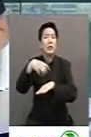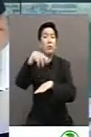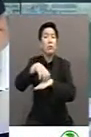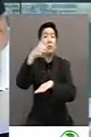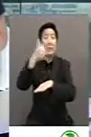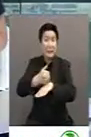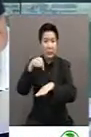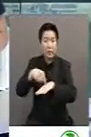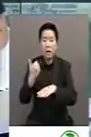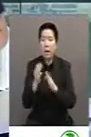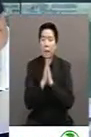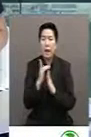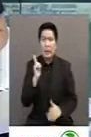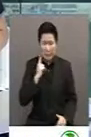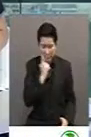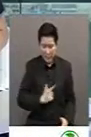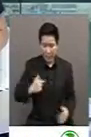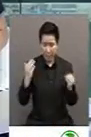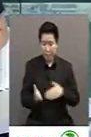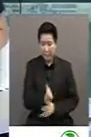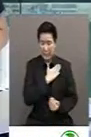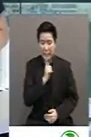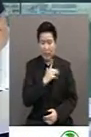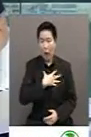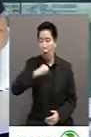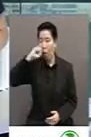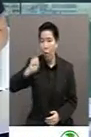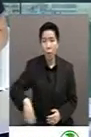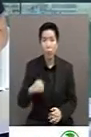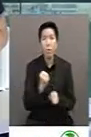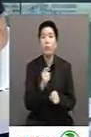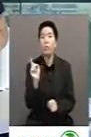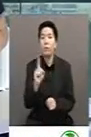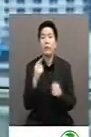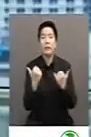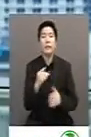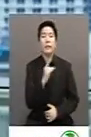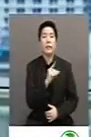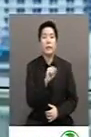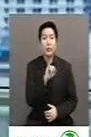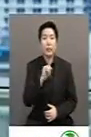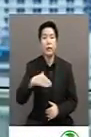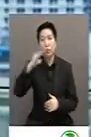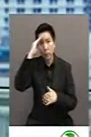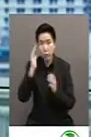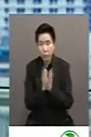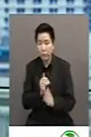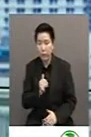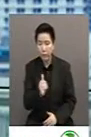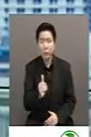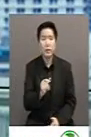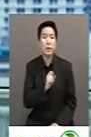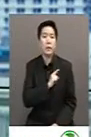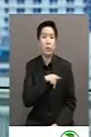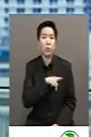จับศึกซึ่งต้องรอดูกันนะครับวันนี้เองในฝั่งของตำรวจรวมถึงดีเอสไอเตรียมที่จะเดินทางไปที่สำนักงานพุทธศาสนา